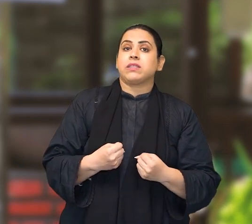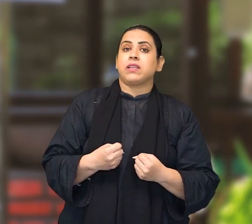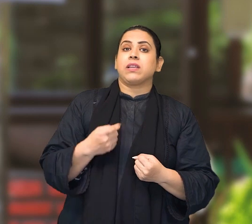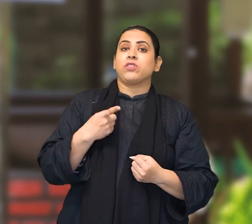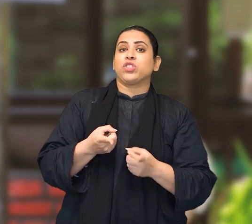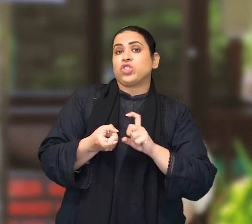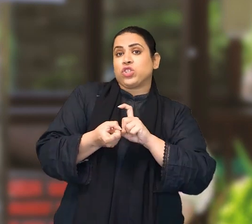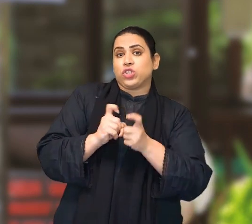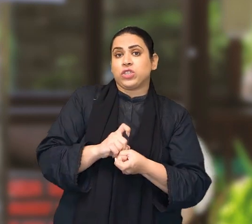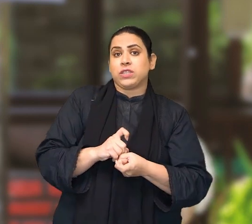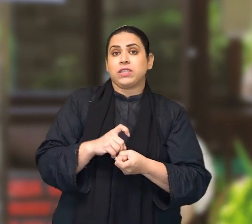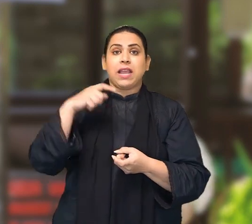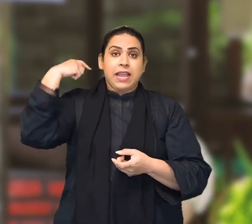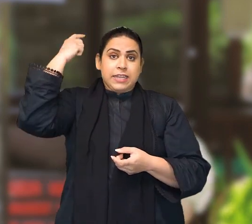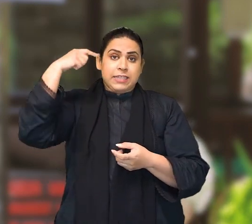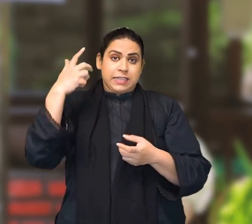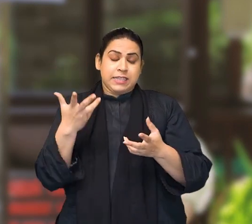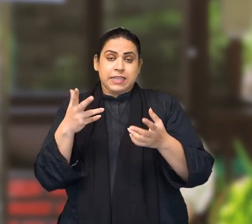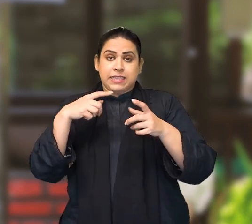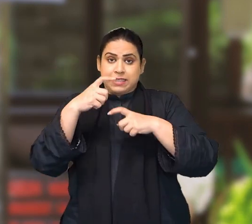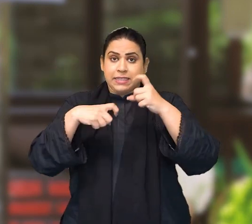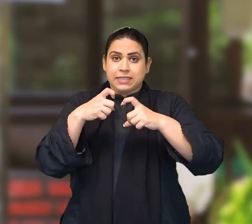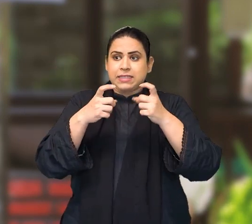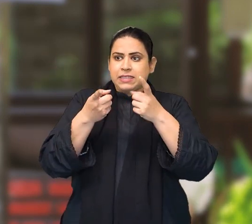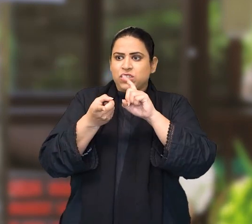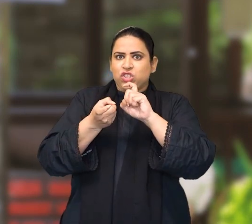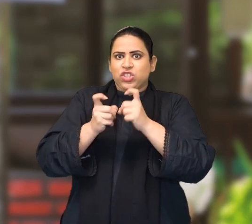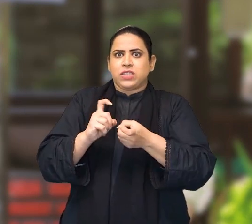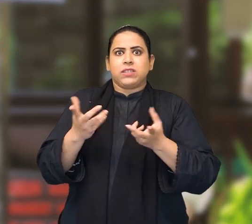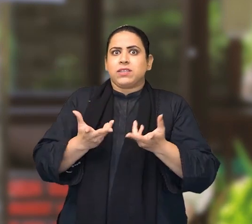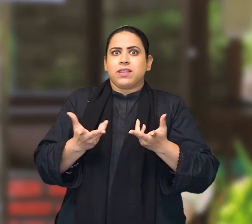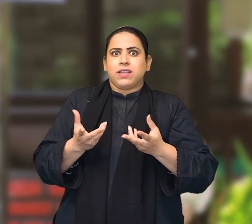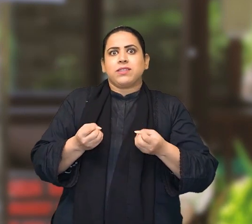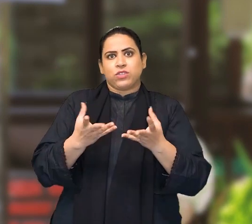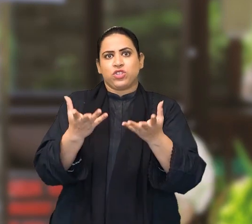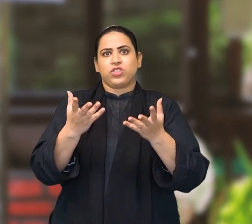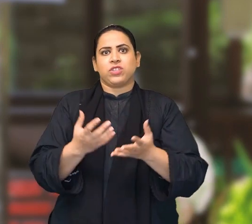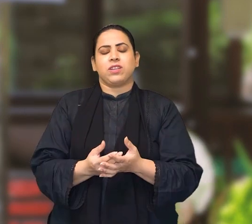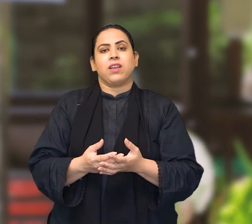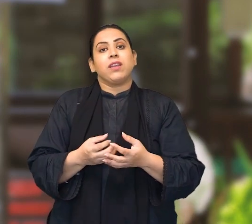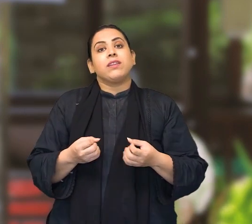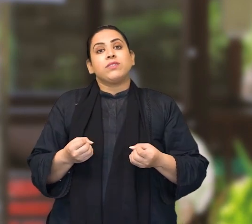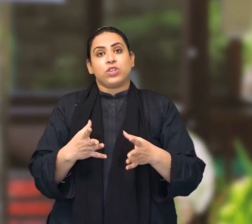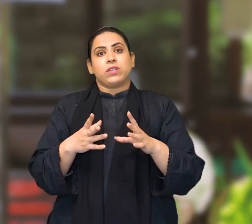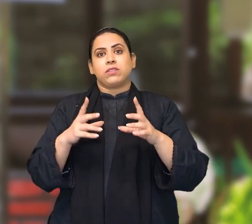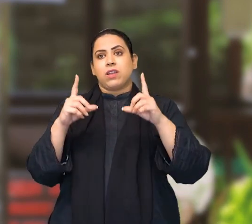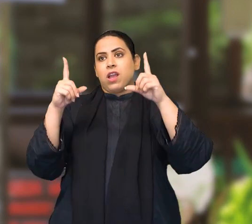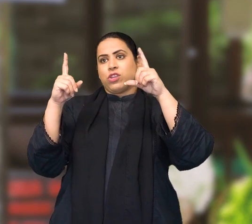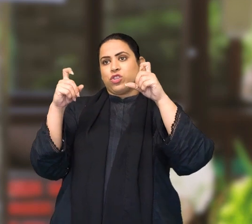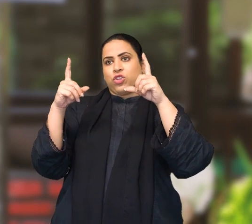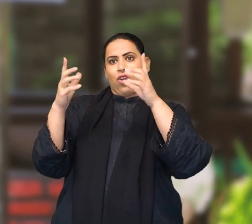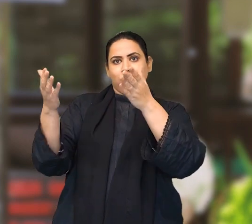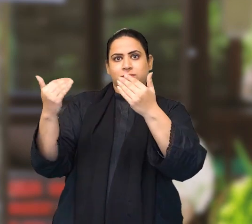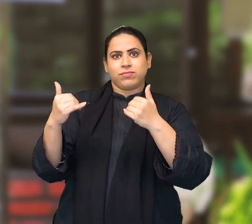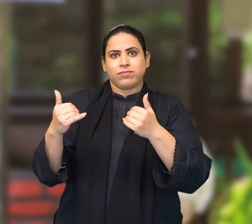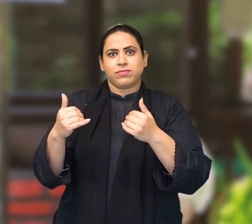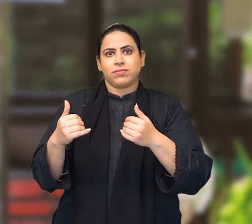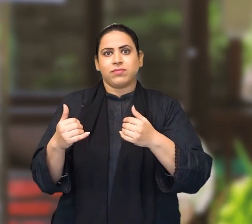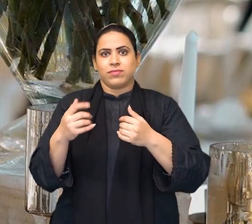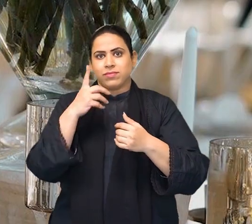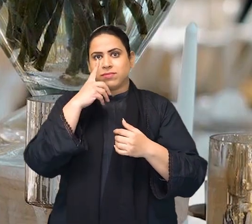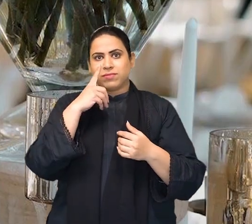डिसाइड कि लेट्स चेंज द इंडस्ट्री का टोटल डायनामिक एंड वी स्टार्ट टेकिंग टेस्टिमोनियल्स और स्टार्ट टेकिंग शॉर्ट्स लाइक विच